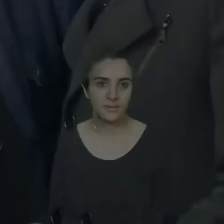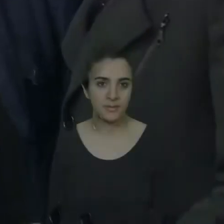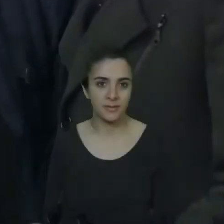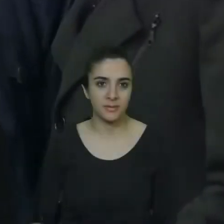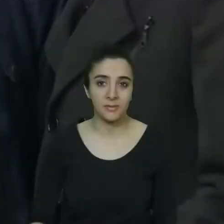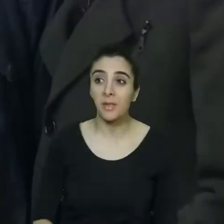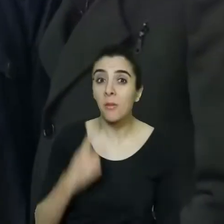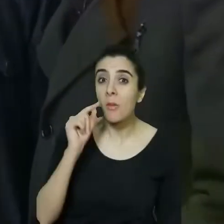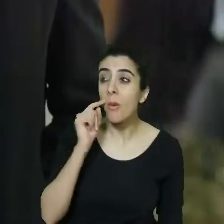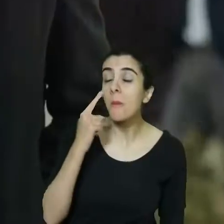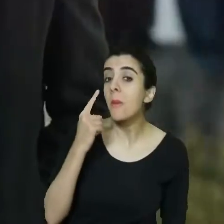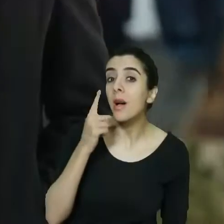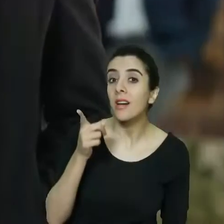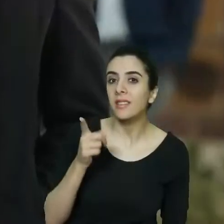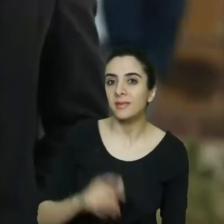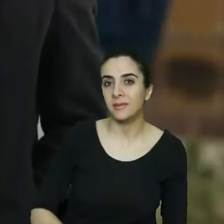Kekeç'e bak.